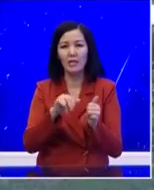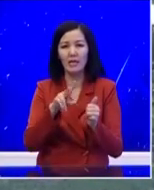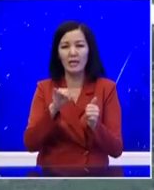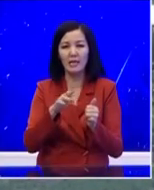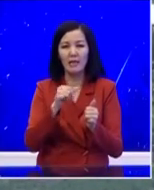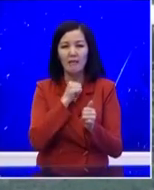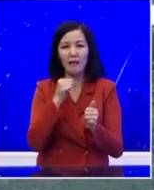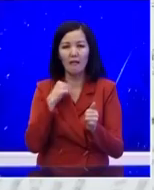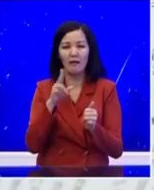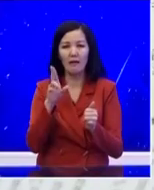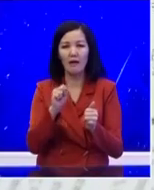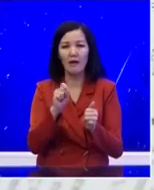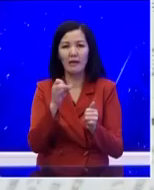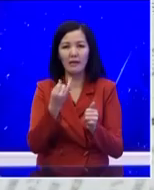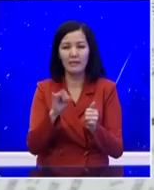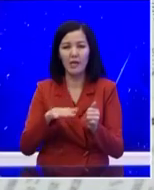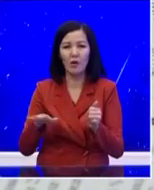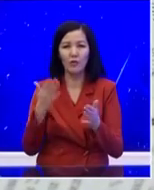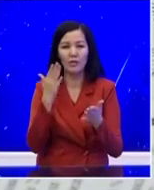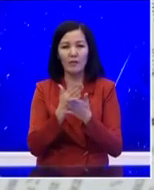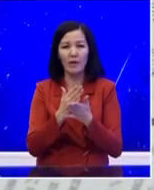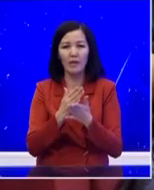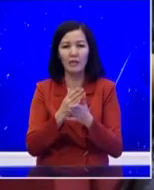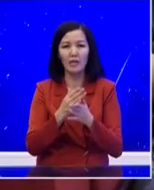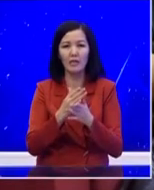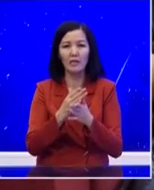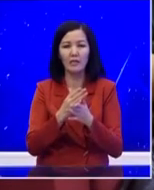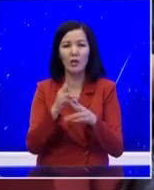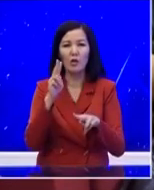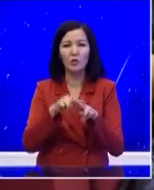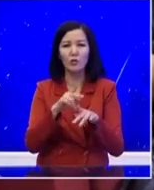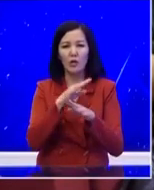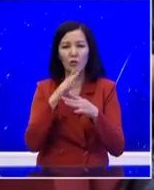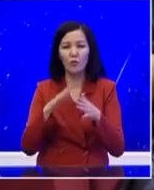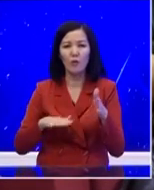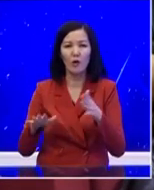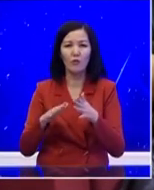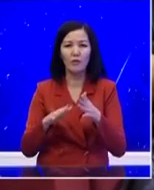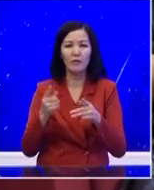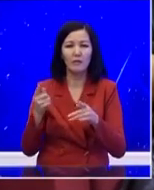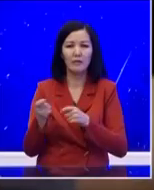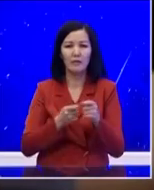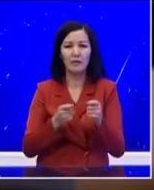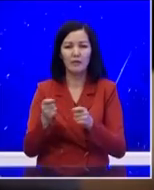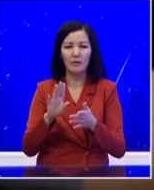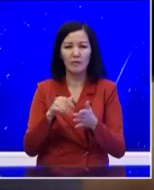Талғар, Қарасай ауданында байқалады. Сотталғандардың көбі аудан ауыл әкімдері мен бірінші басшылар.